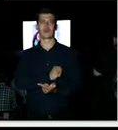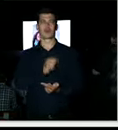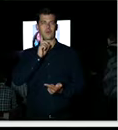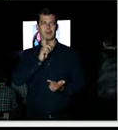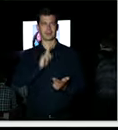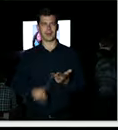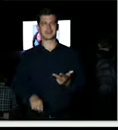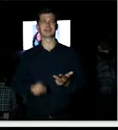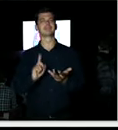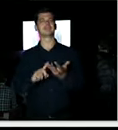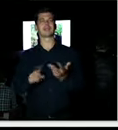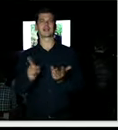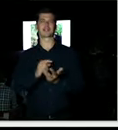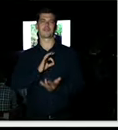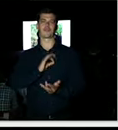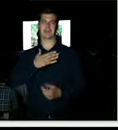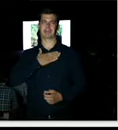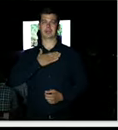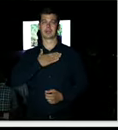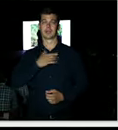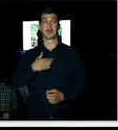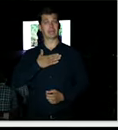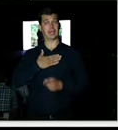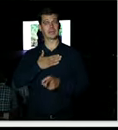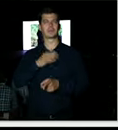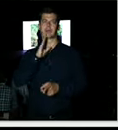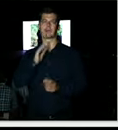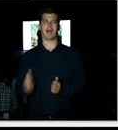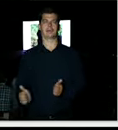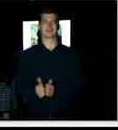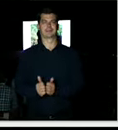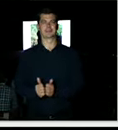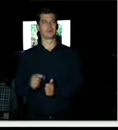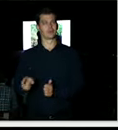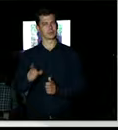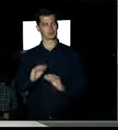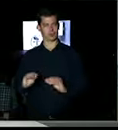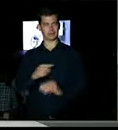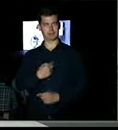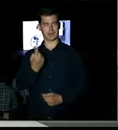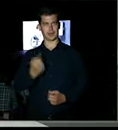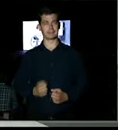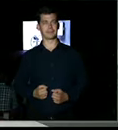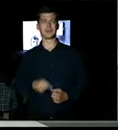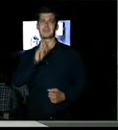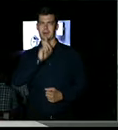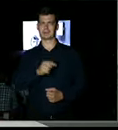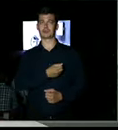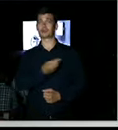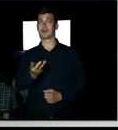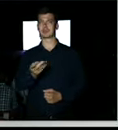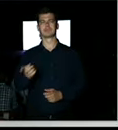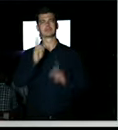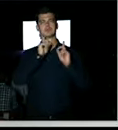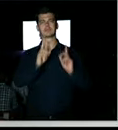chłopaka, a także mojego psa, który jest moim psem asystującym i którego sama wyszkoliłam. Są to wyjątkowe osoby,